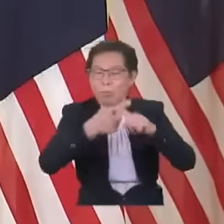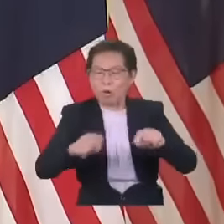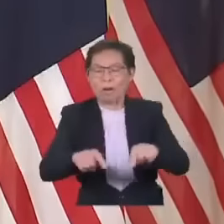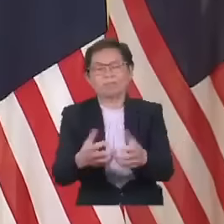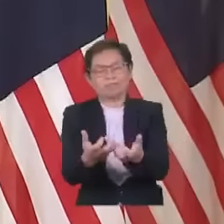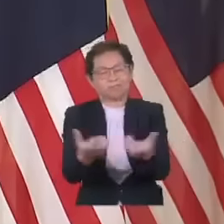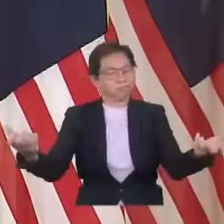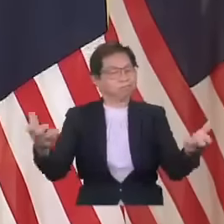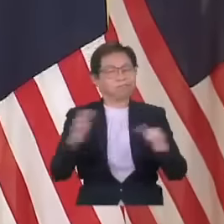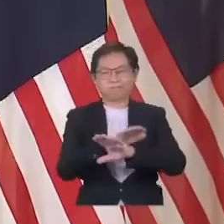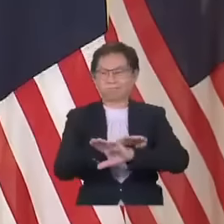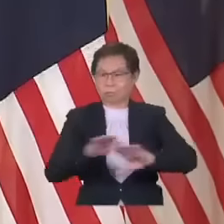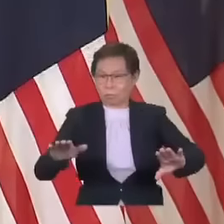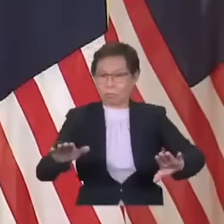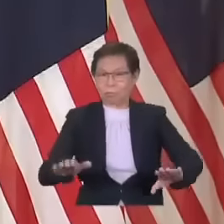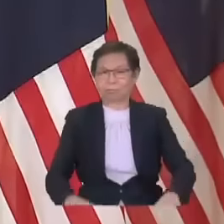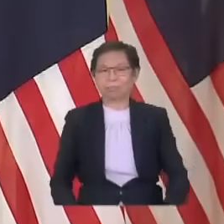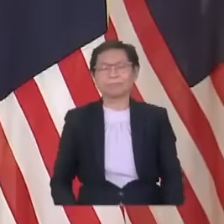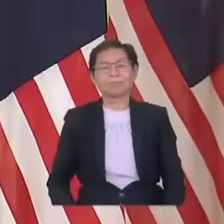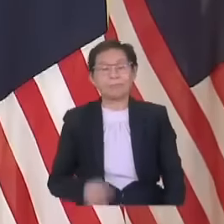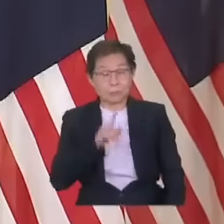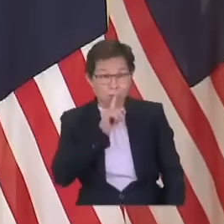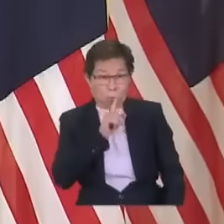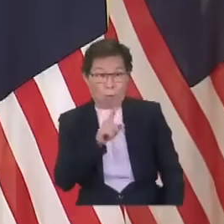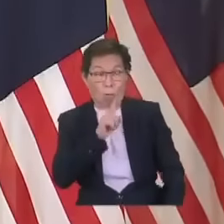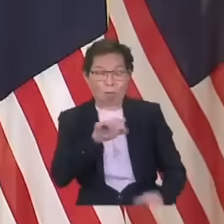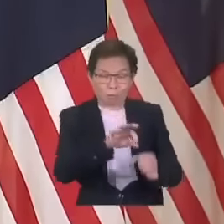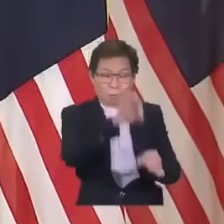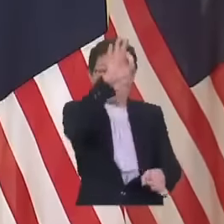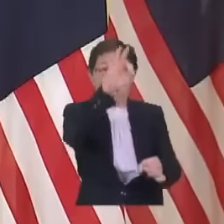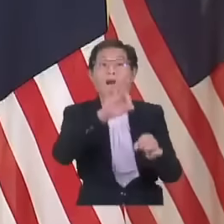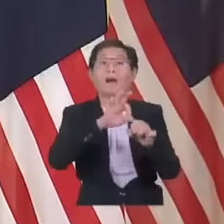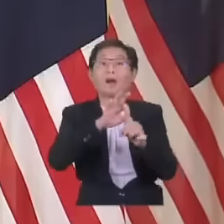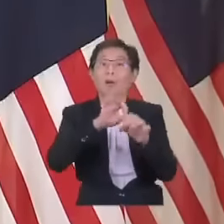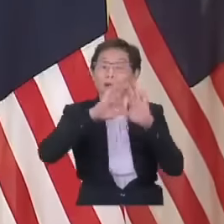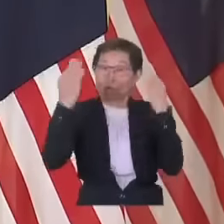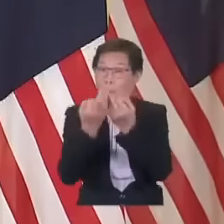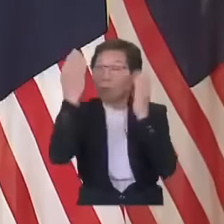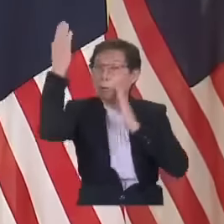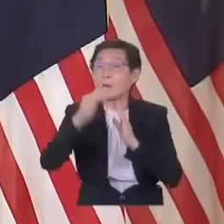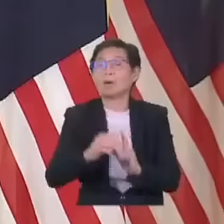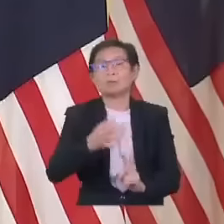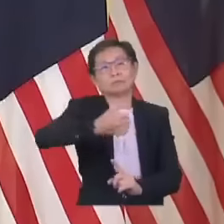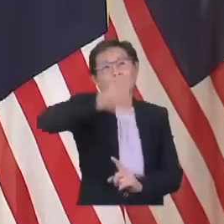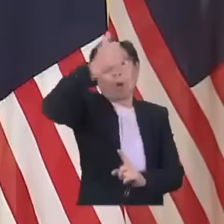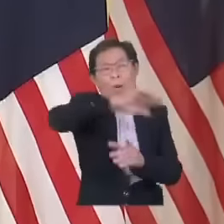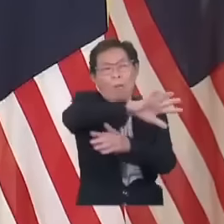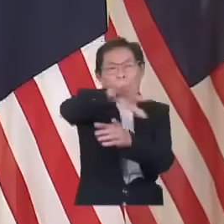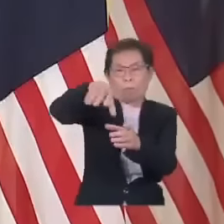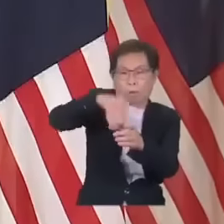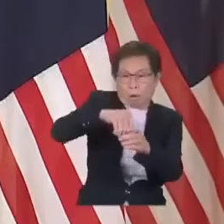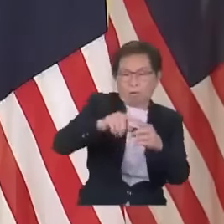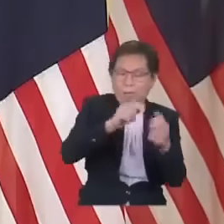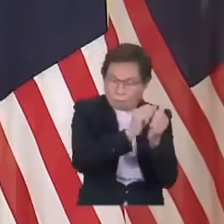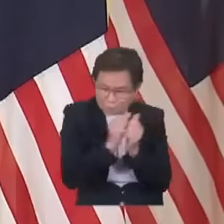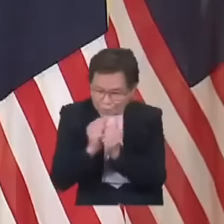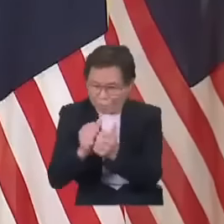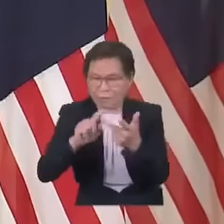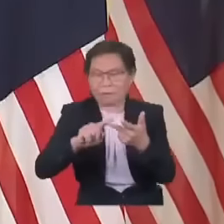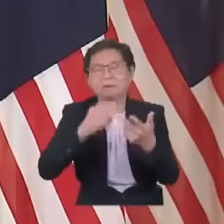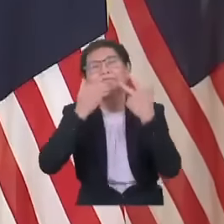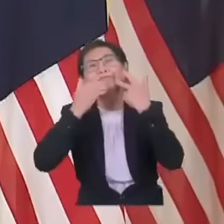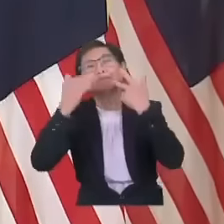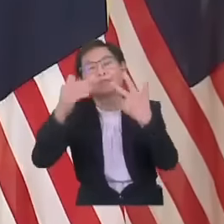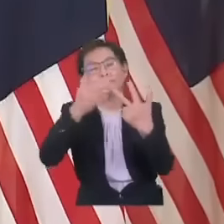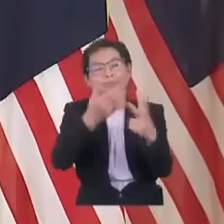perpecahan Nanti aja Semangat keluarga Malaysia berteraskan ke terangkuman kebersamaan dan